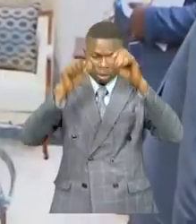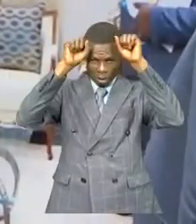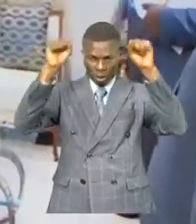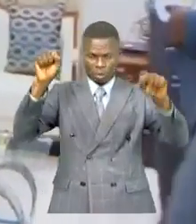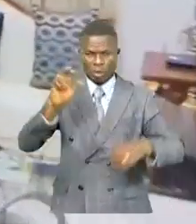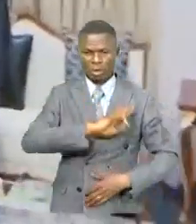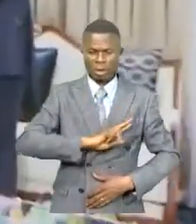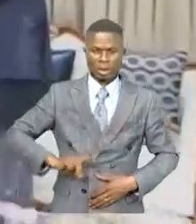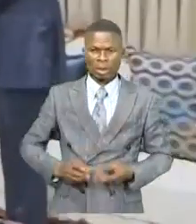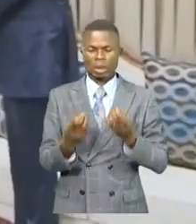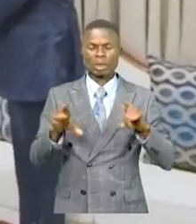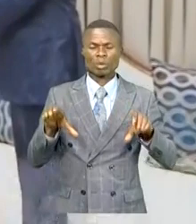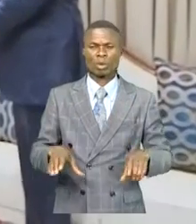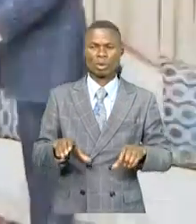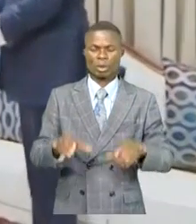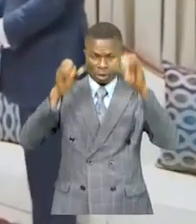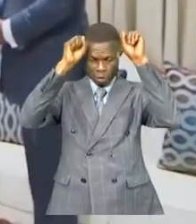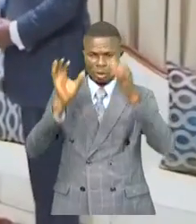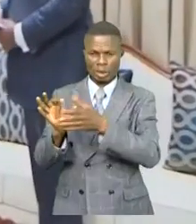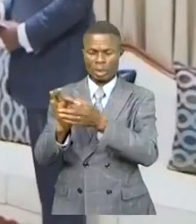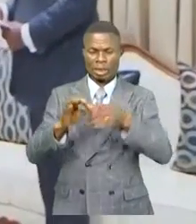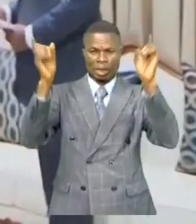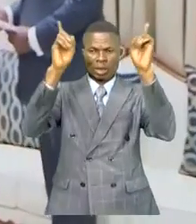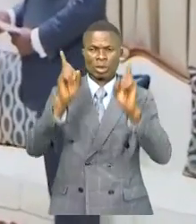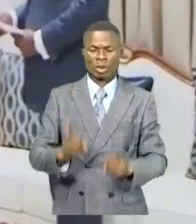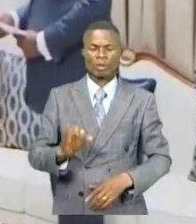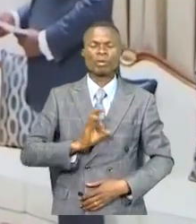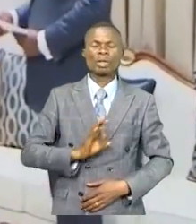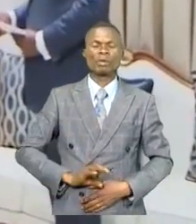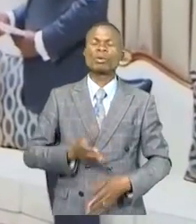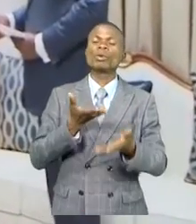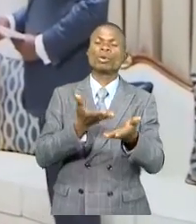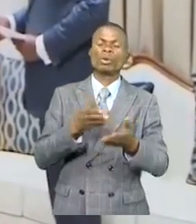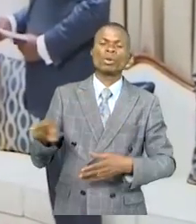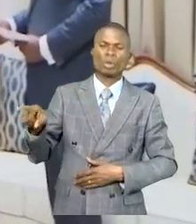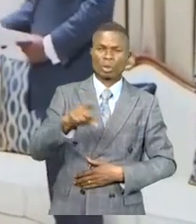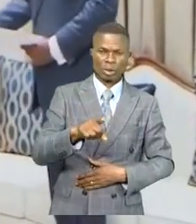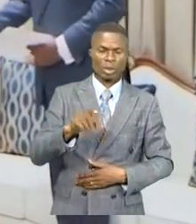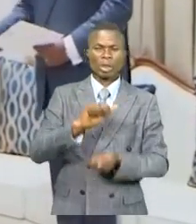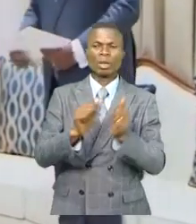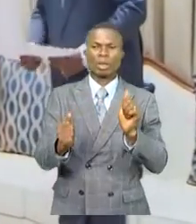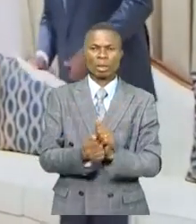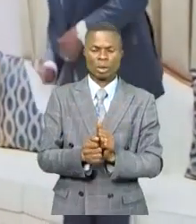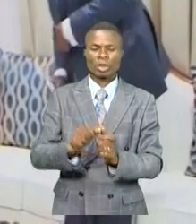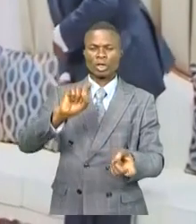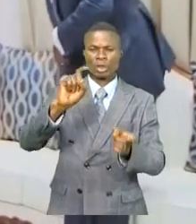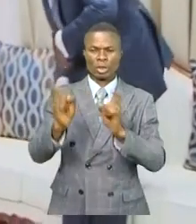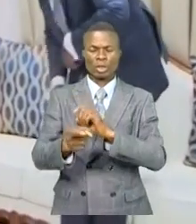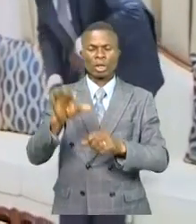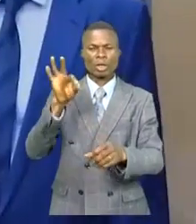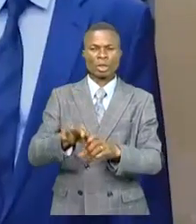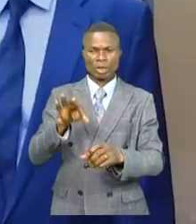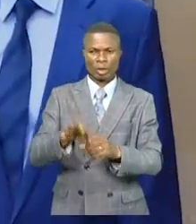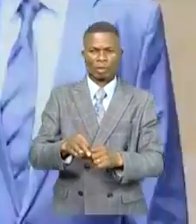la République, président de l'Union africaine, Félix-Antoine Tshisekedi Tshilombo, au processus de transition en cours